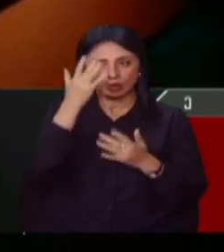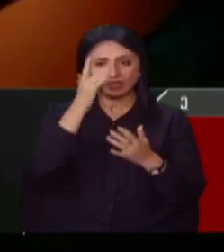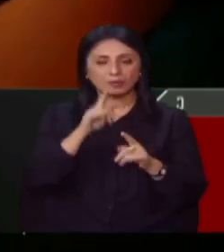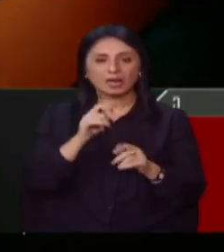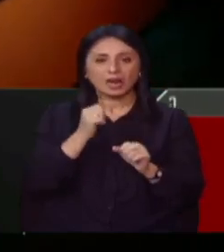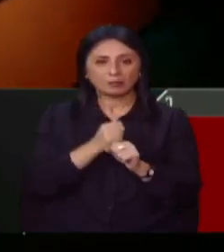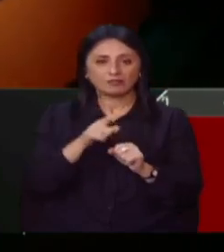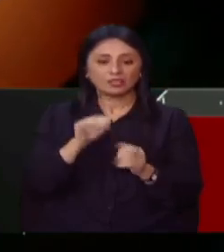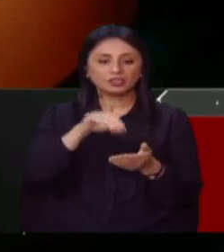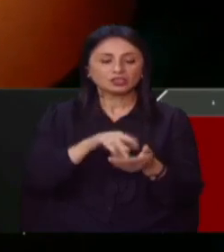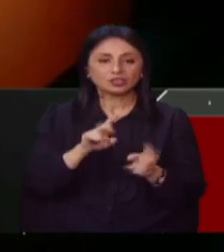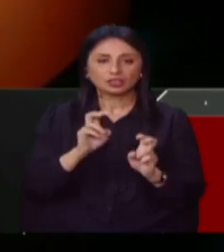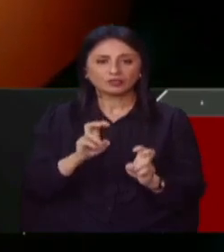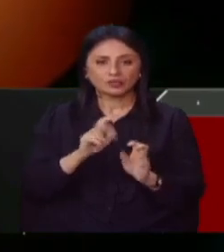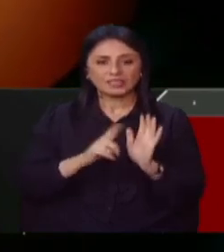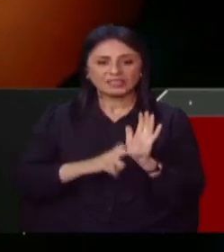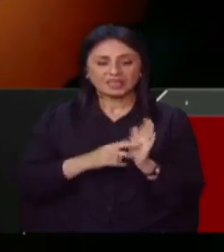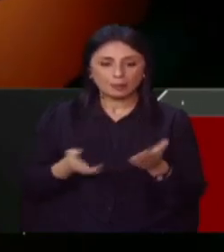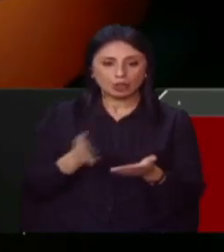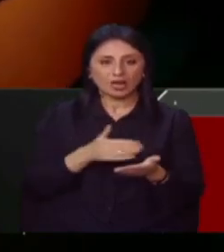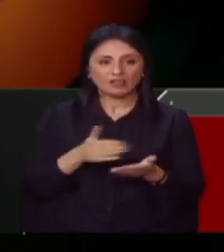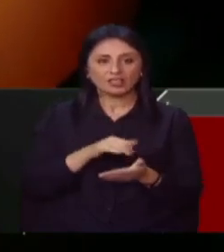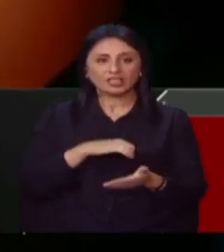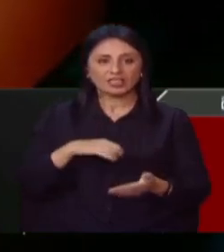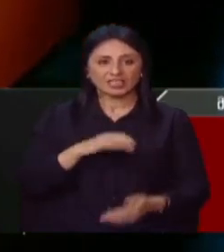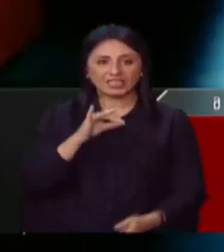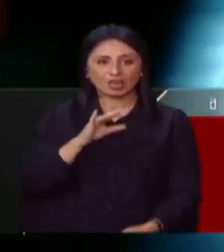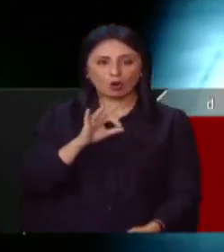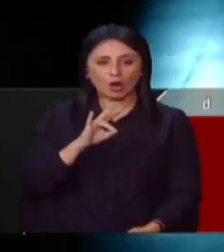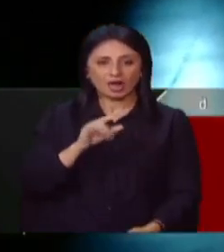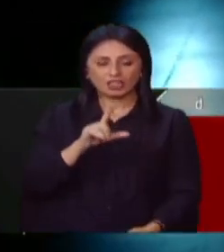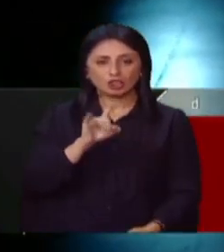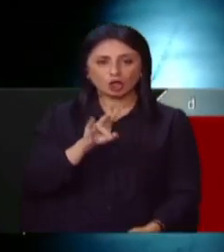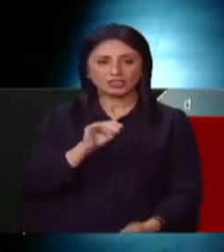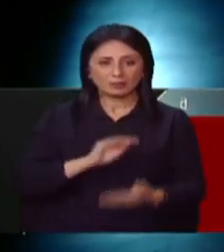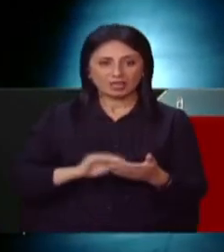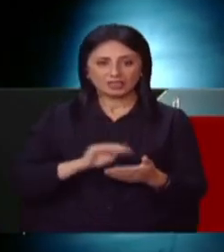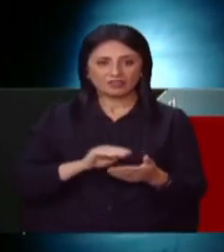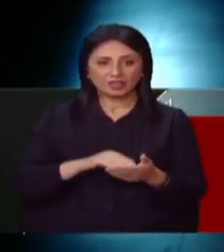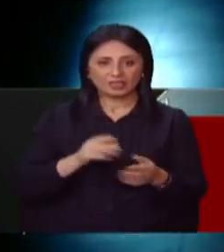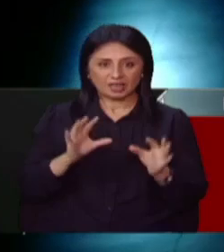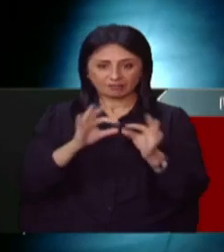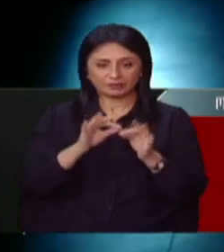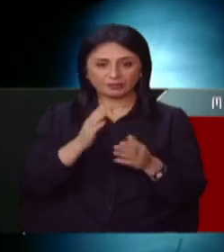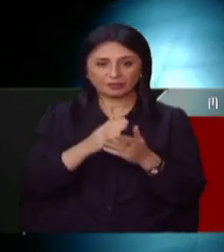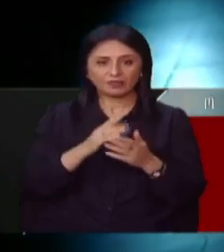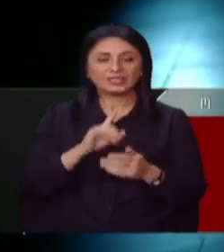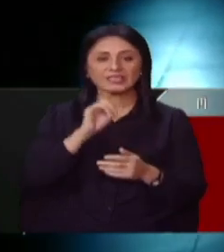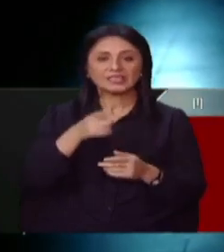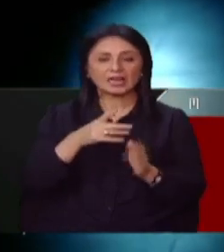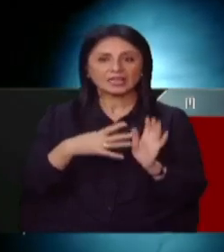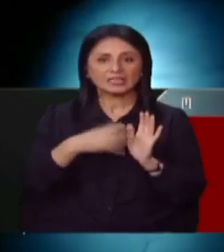თუ რა შეიძლება იყოს დატანილი ამ 70 გვერდზე რომელიც თავად იოანე ზოსიმეს მიერ არის როგორც ცნობილია აკინძული და კონკრეტული წელიც ვიცით